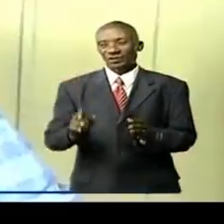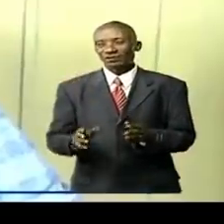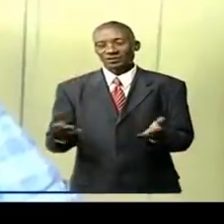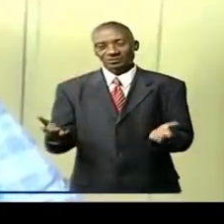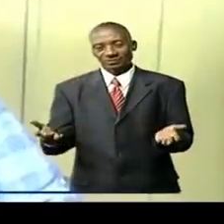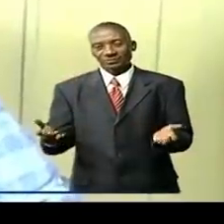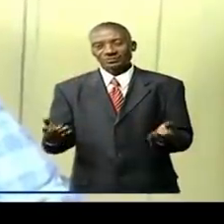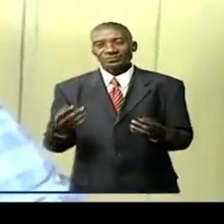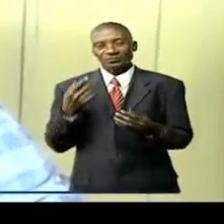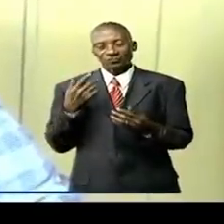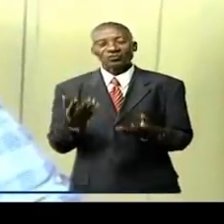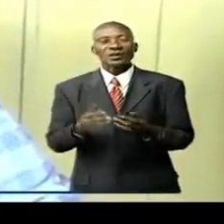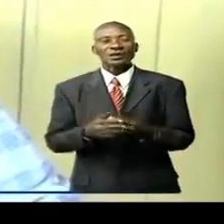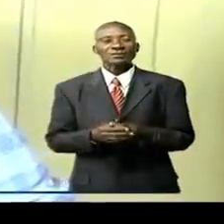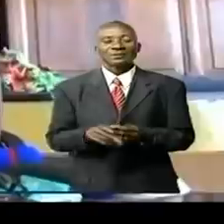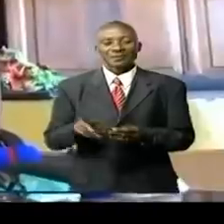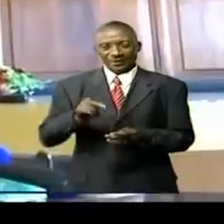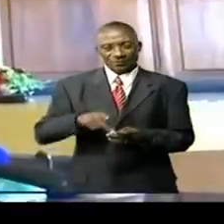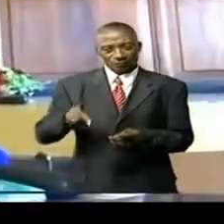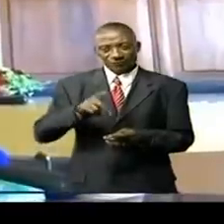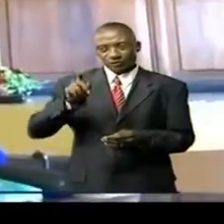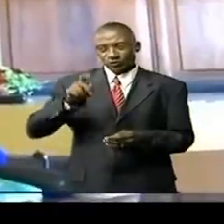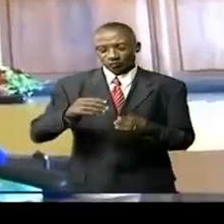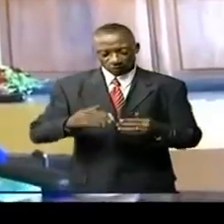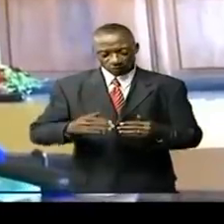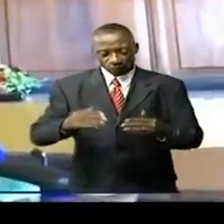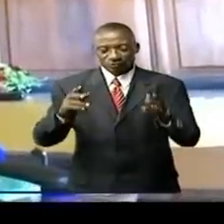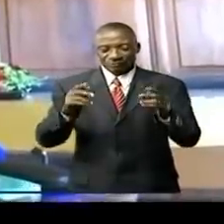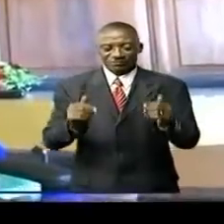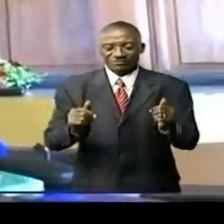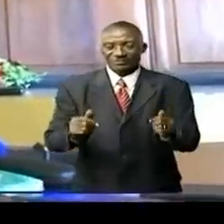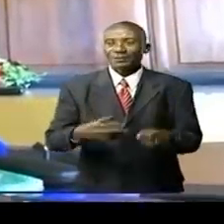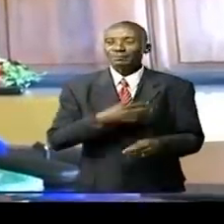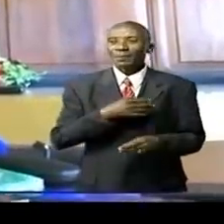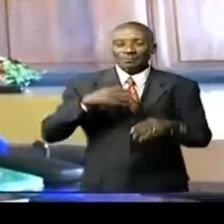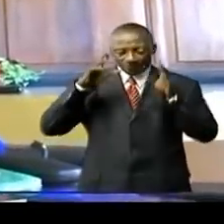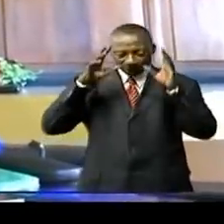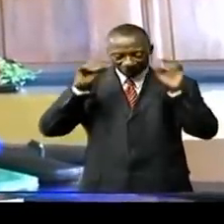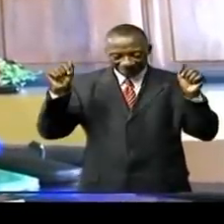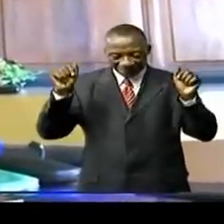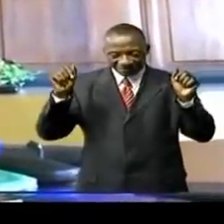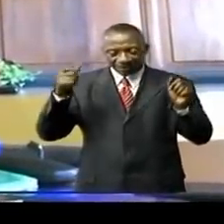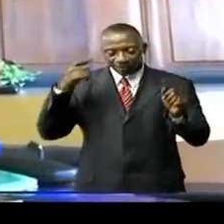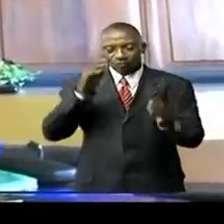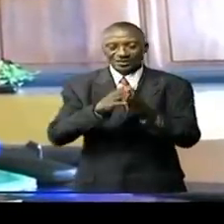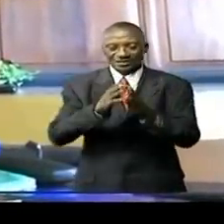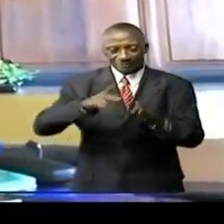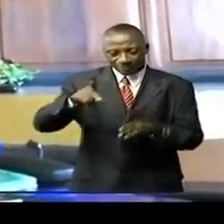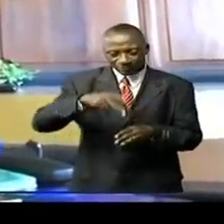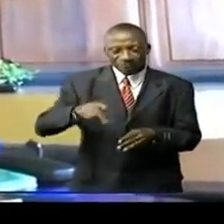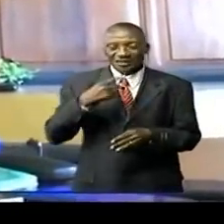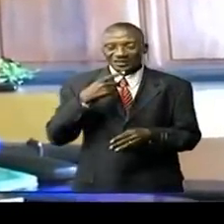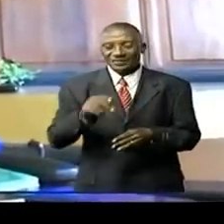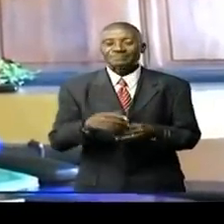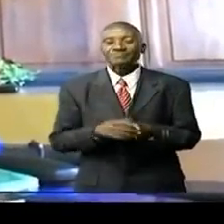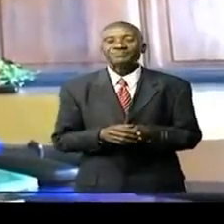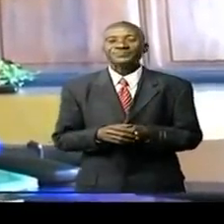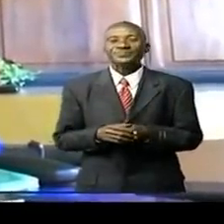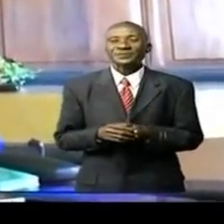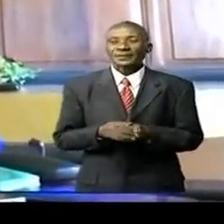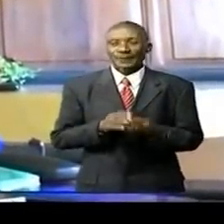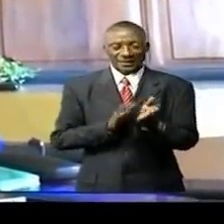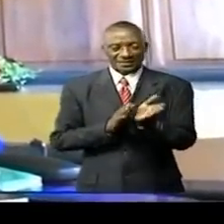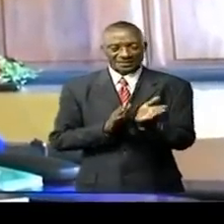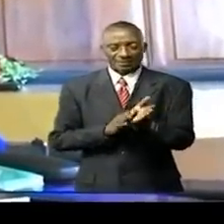besoin de vivre et de se développer. À l'Assemblée, il y a des juristes, au gouvernement provincial, il y a des juristes. Nous n'avons trouvé